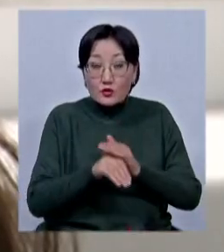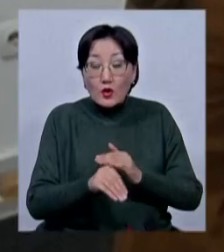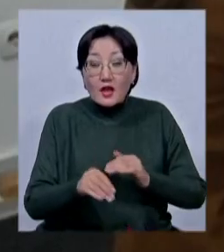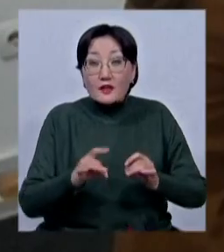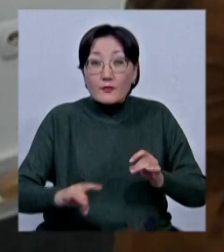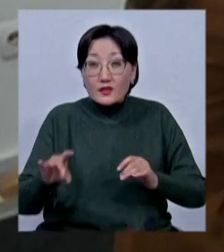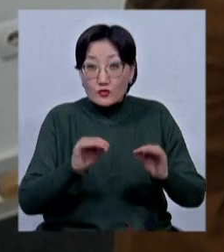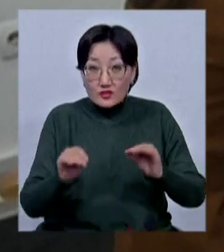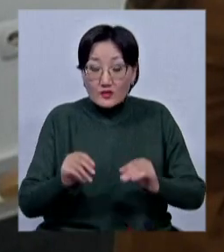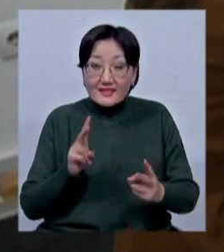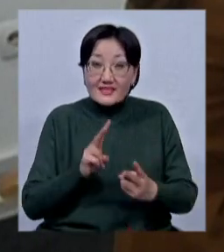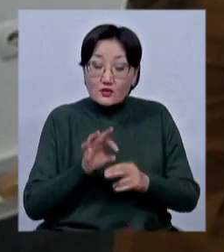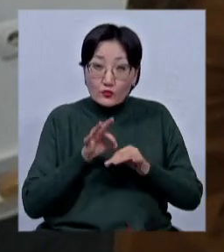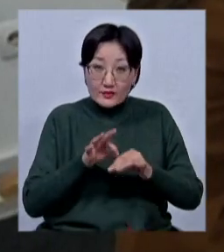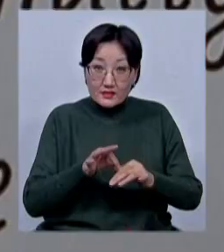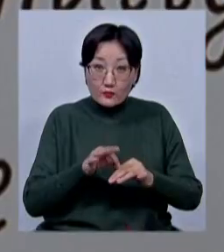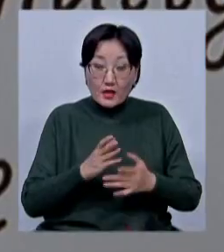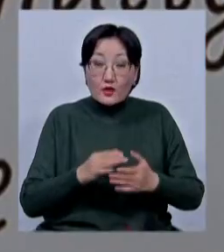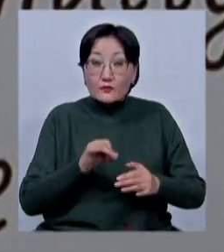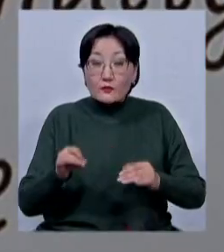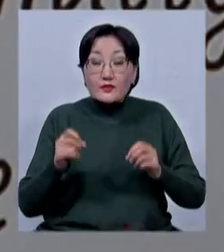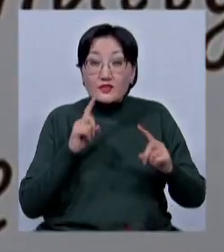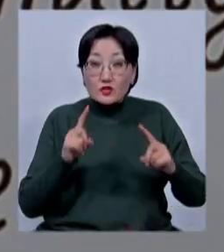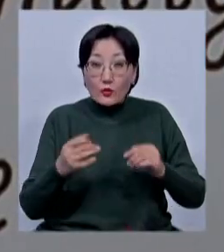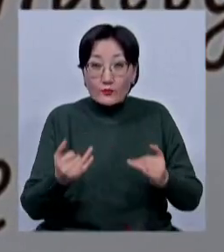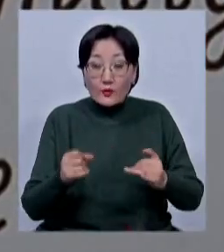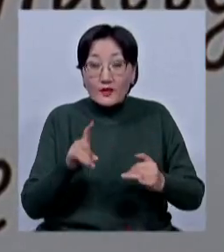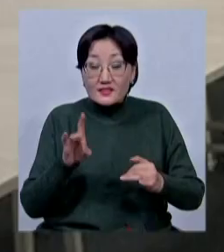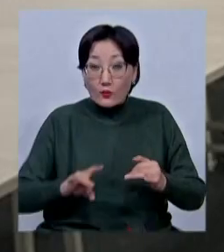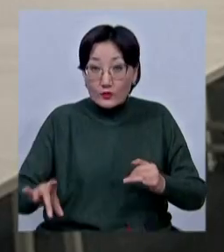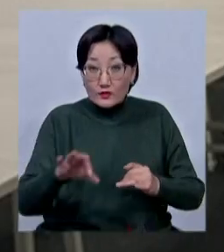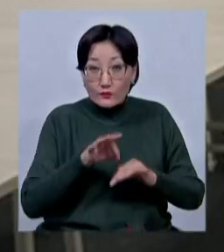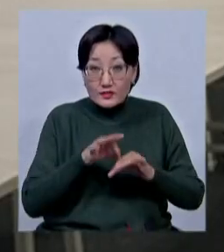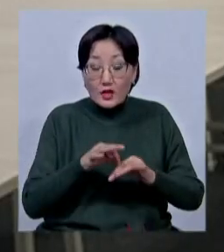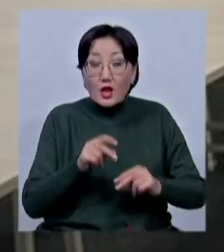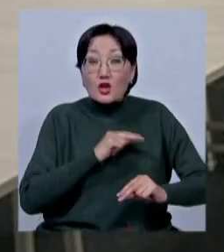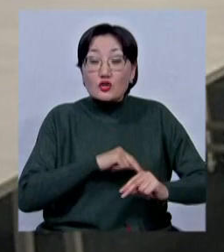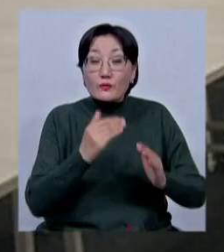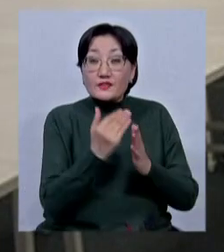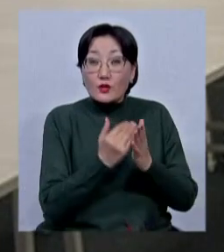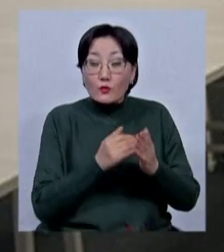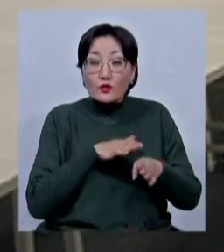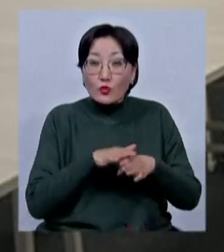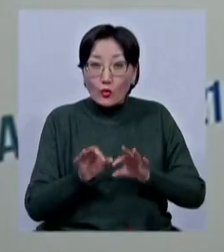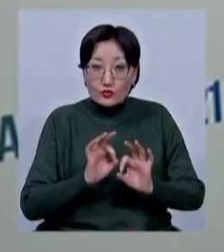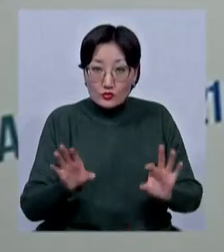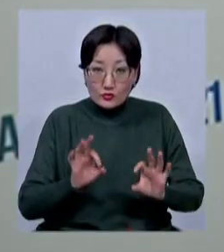аудандық үйлестірушілермен кездесулер ұйымдастырылды. Сондай жиынның бірі бүгін Әуезов ауданында болып, жұмыс тәртібі толық